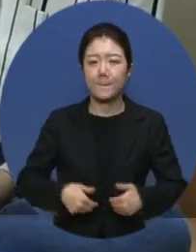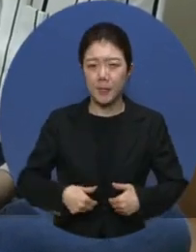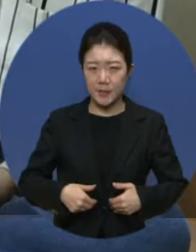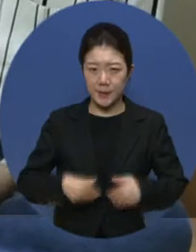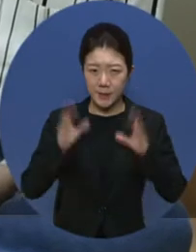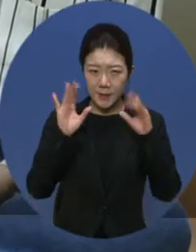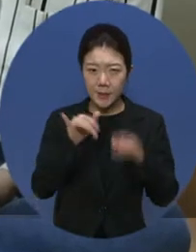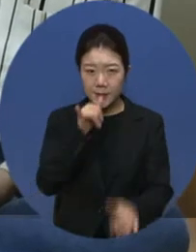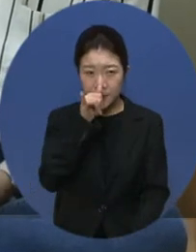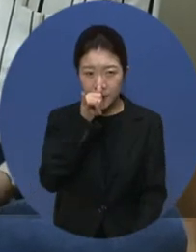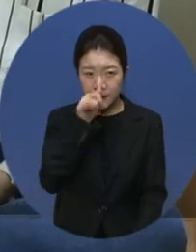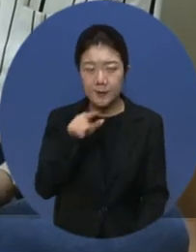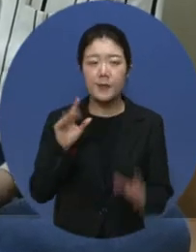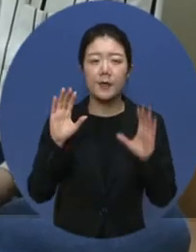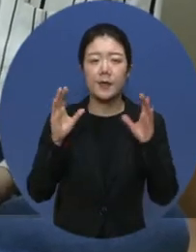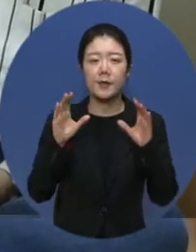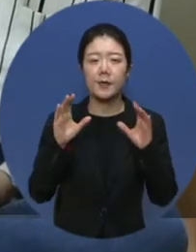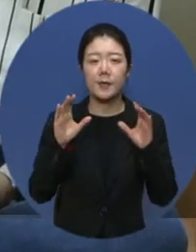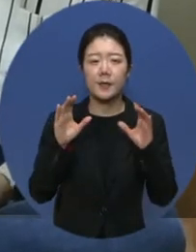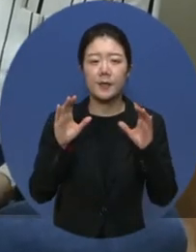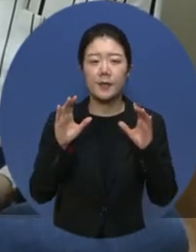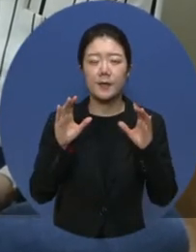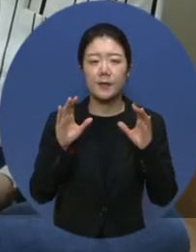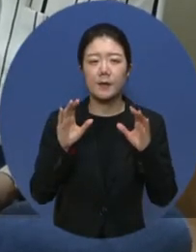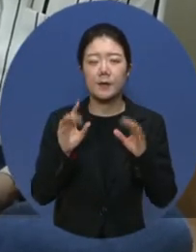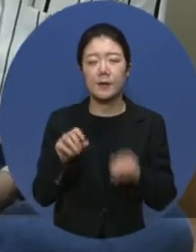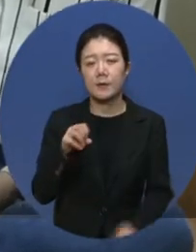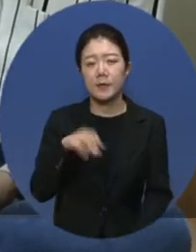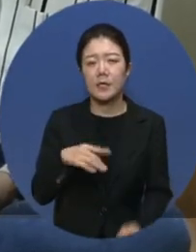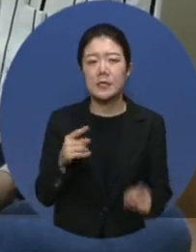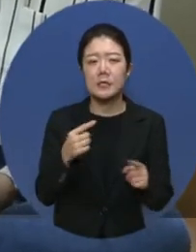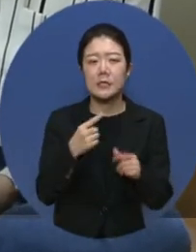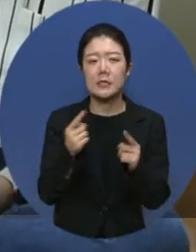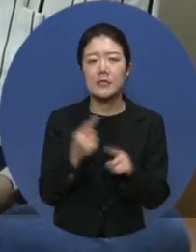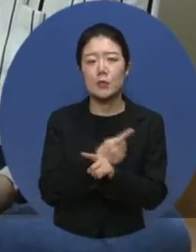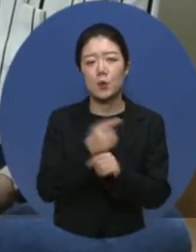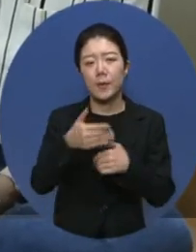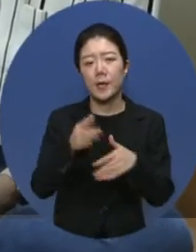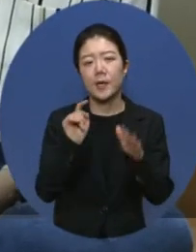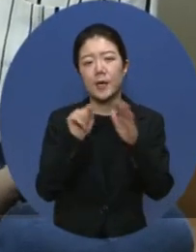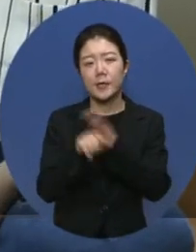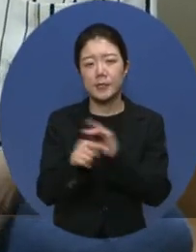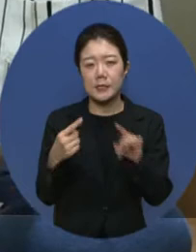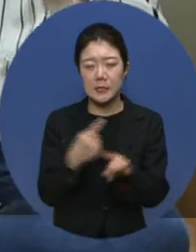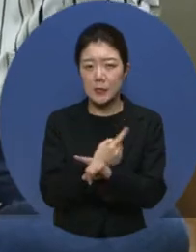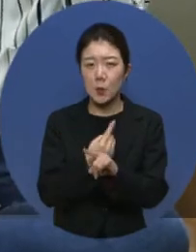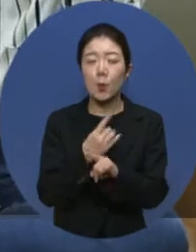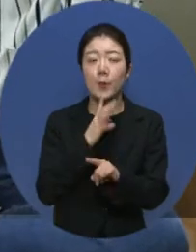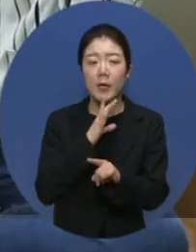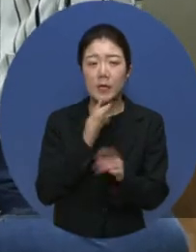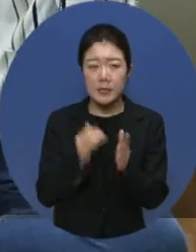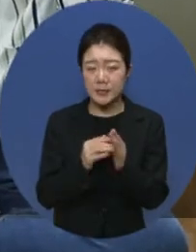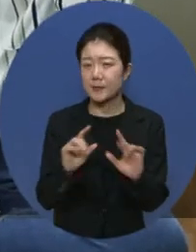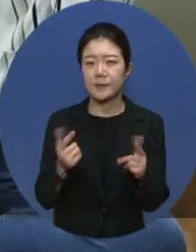있어요. 그런 아이들한테 이제 그냥 치료실 와서 뭐 치료만 한다고 되는 게 아니거든요.